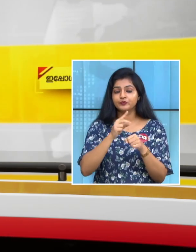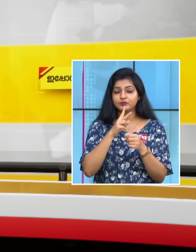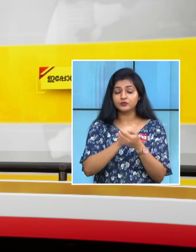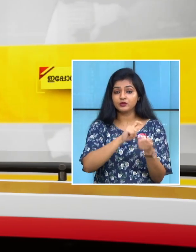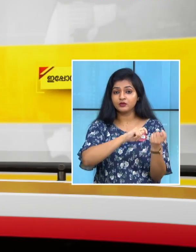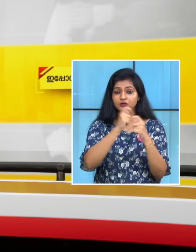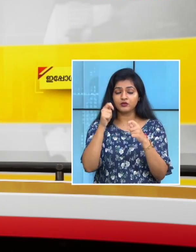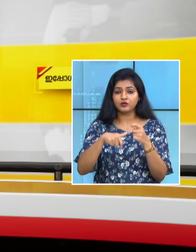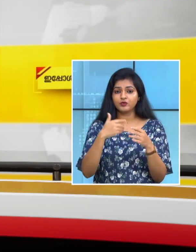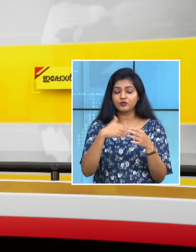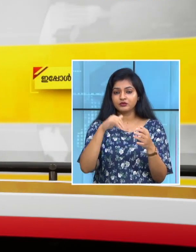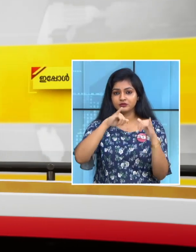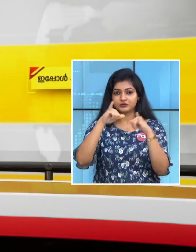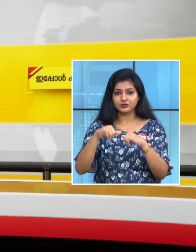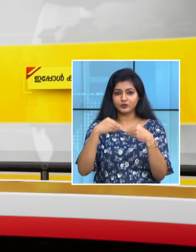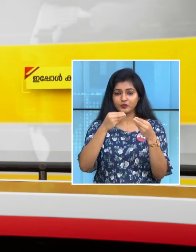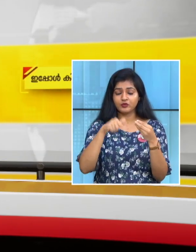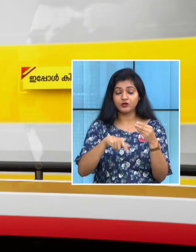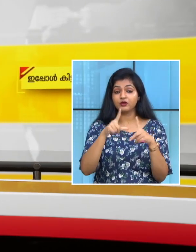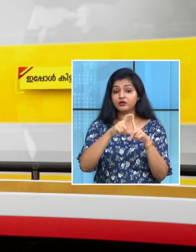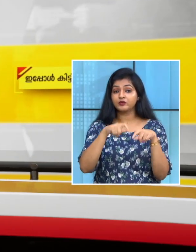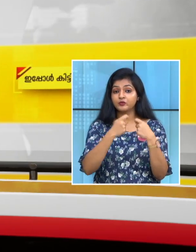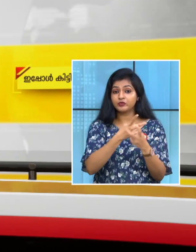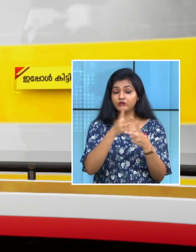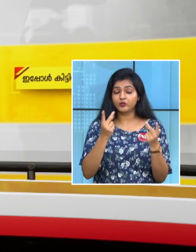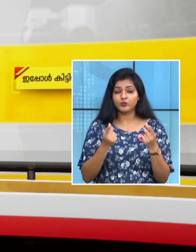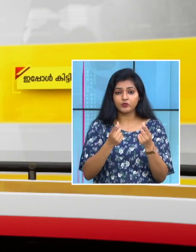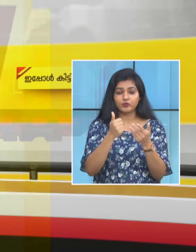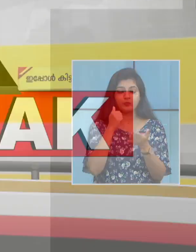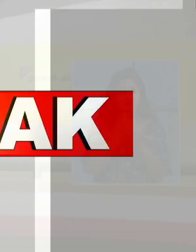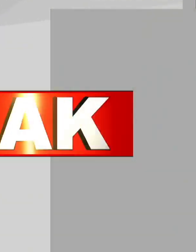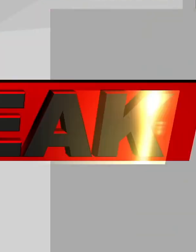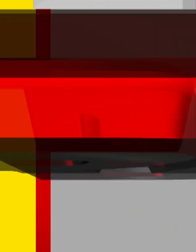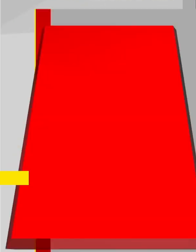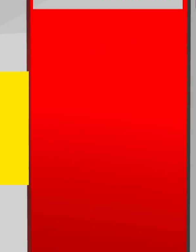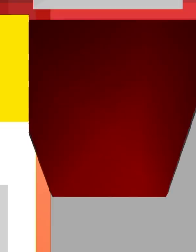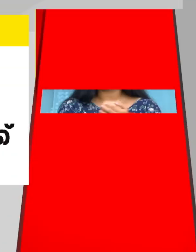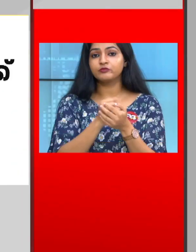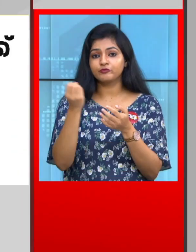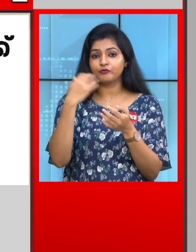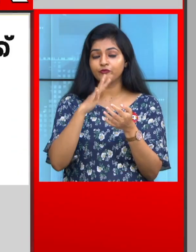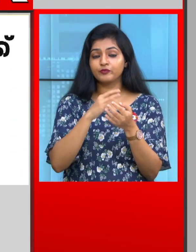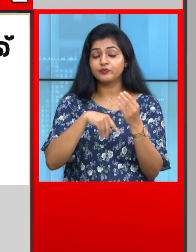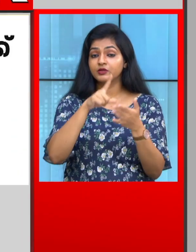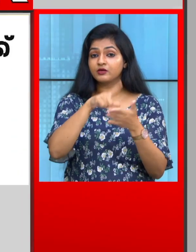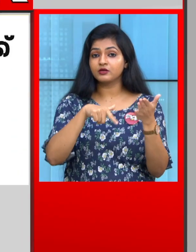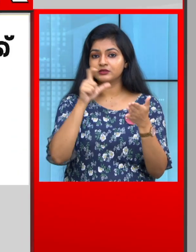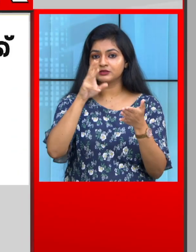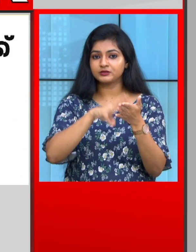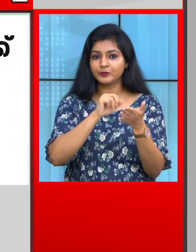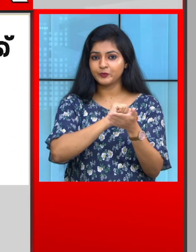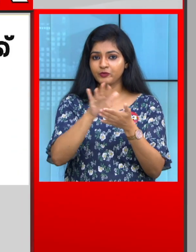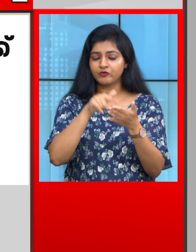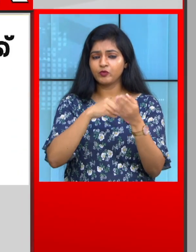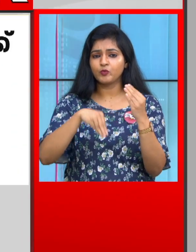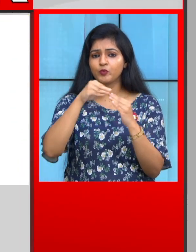തല ഏകോപനം കാര്യക്ഷമമാക്കണമെന്നും ആവശ്യം. വിവരങ്ങളുമായി ദീപക് ധർമ്മടം കോഴിക്കോട് ഇപ്പോൾ ചേരുന്നുണ്ട്. ദീപക്, ഈ കത്തിൽ, മുഖ്യമന്ത്രിക്ക് അയച്ച കത്തിൽ മറ്റെന്തൊക്കെ ആവശ്യങ്ങൾ